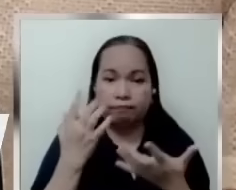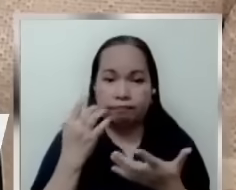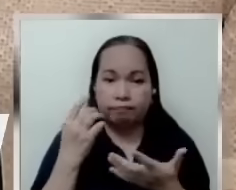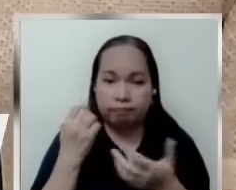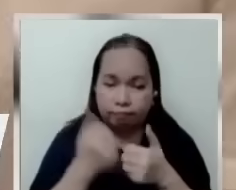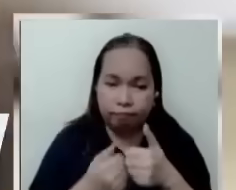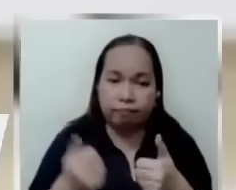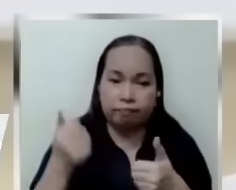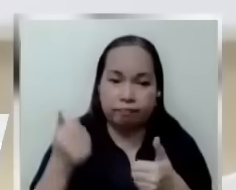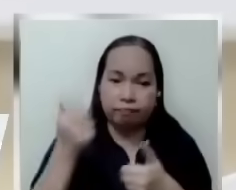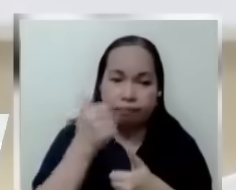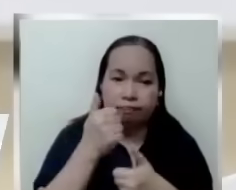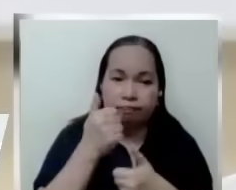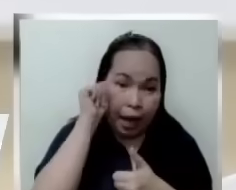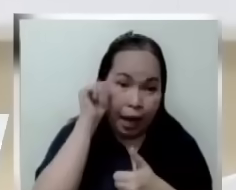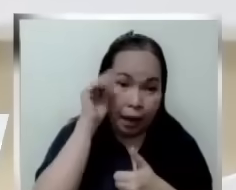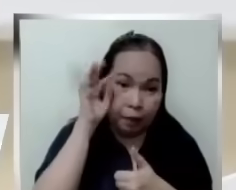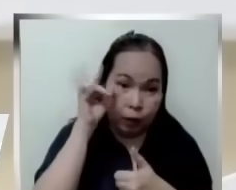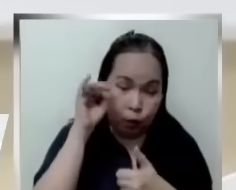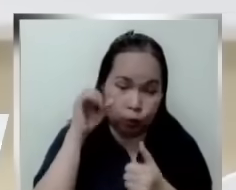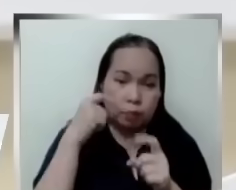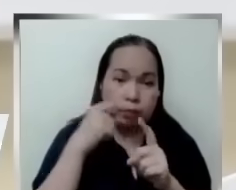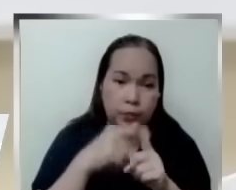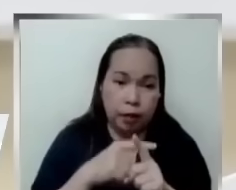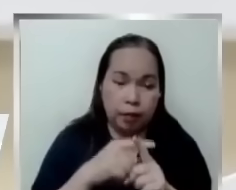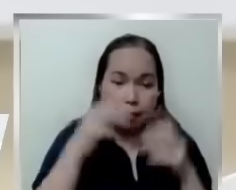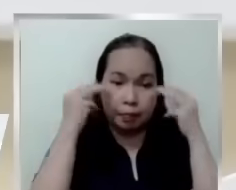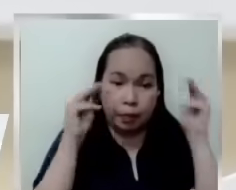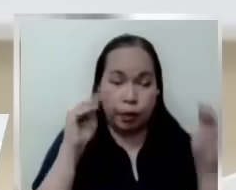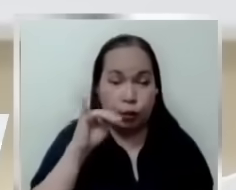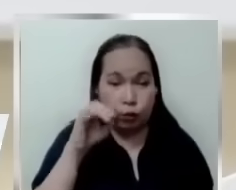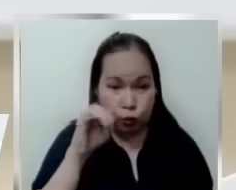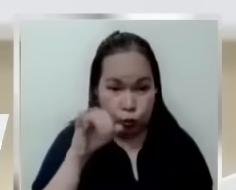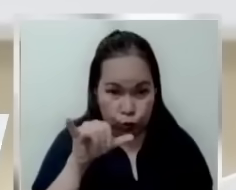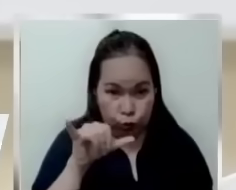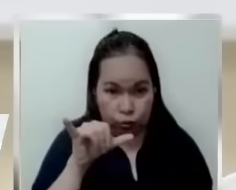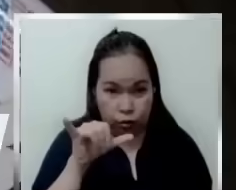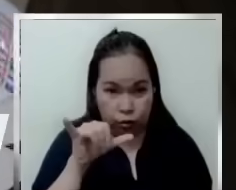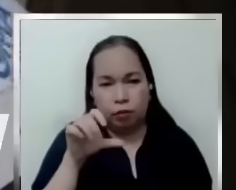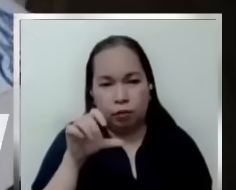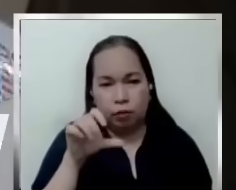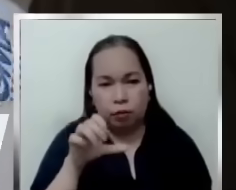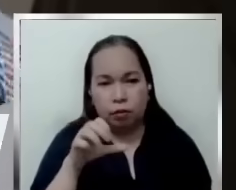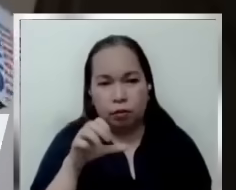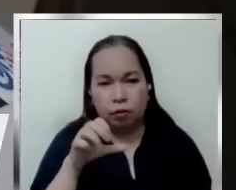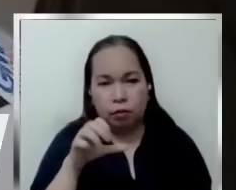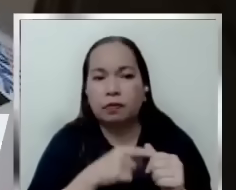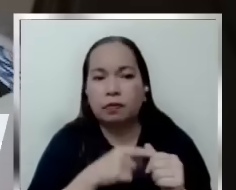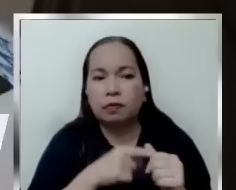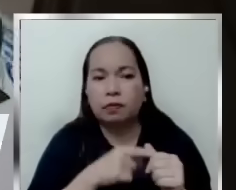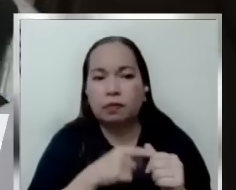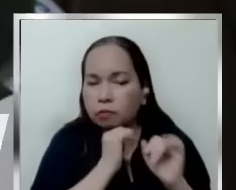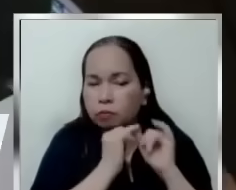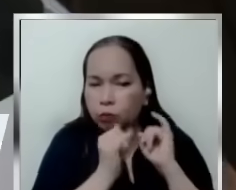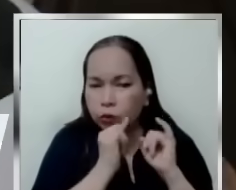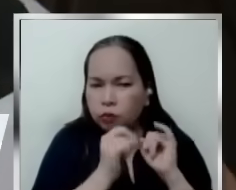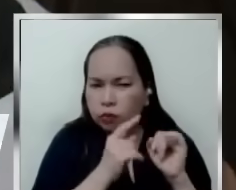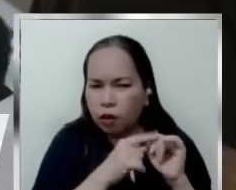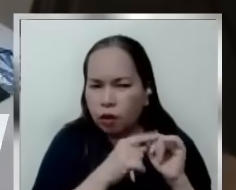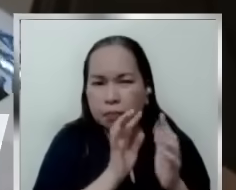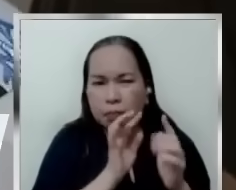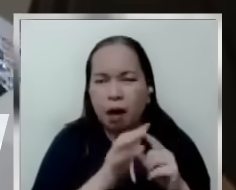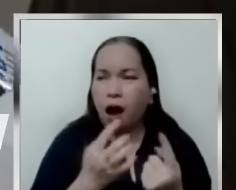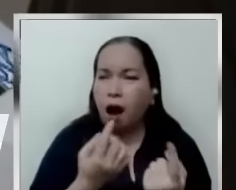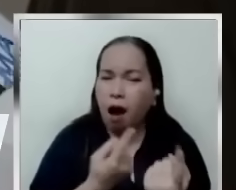ito tanggapin. Sinusubukan pa naming kuhanan ng panig si Torre tungkol sa kanyang resignation, pero hindi niya sinasagot ang aming mga tawag o